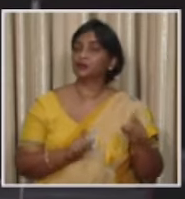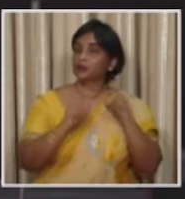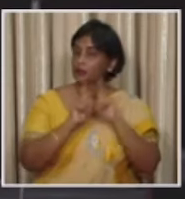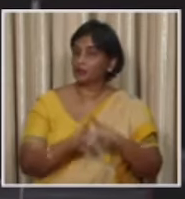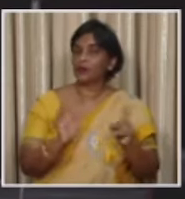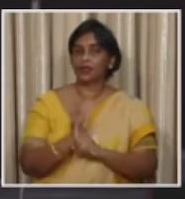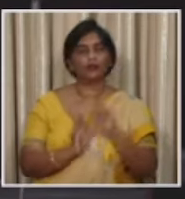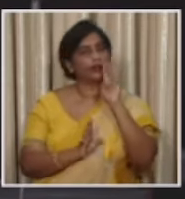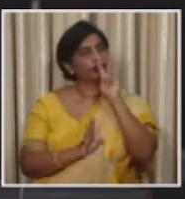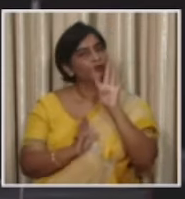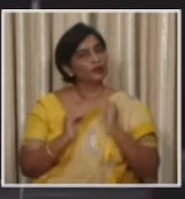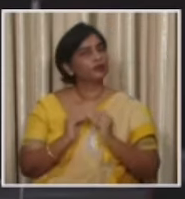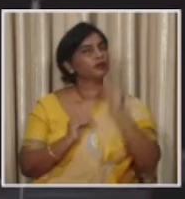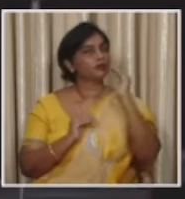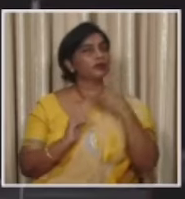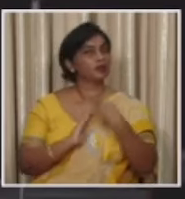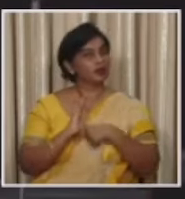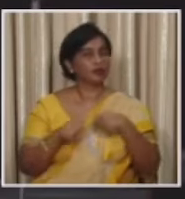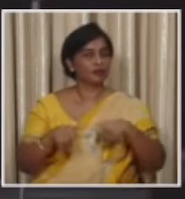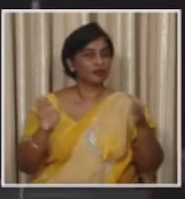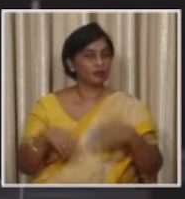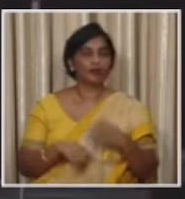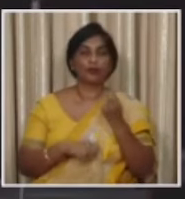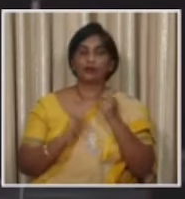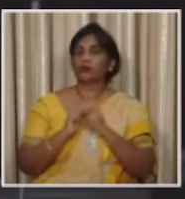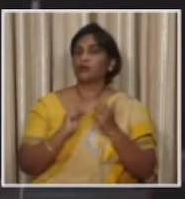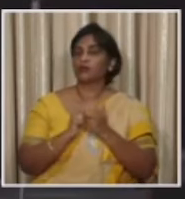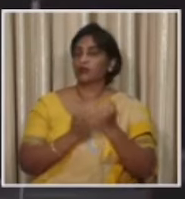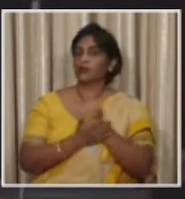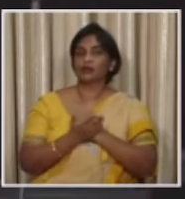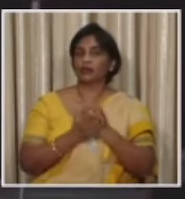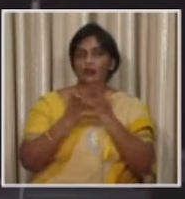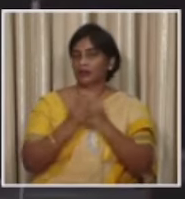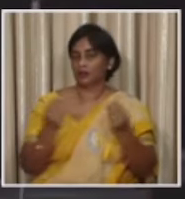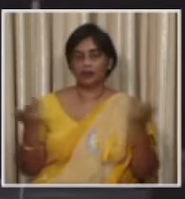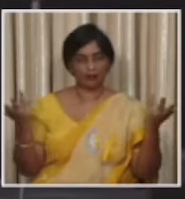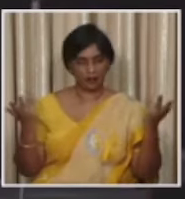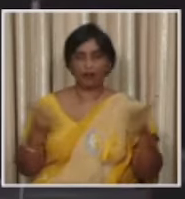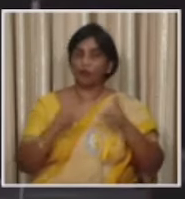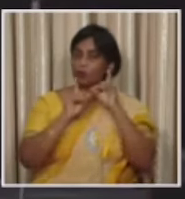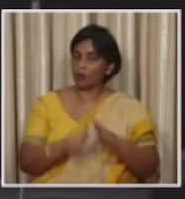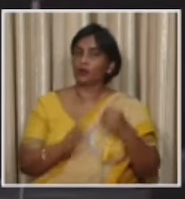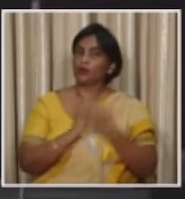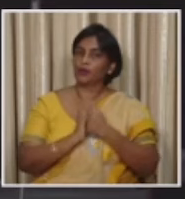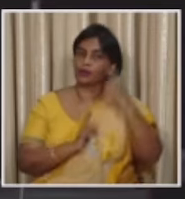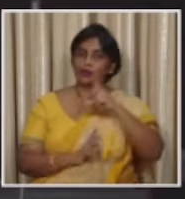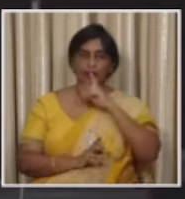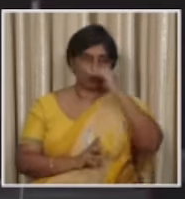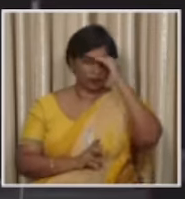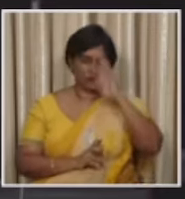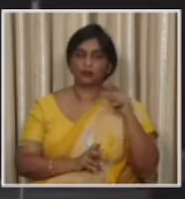ලක්ෂ 24ක් දක්වා වැඩි කරන්න අපේ රටේ තාම මේ ආර්ථික අර්බුදය සම්පූර්ණයෙන්ම නිමා වෙලා නැති හින්දා. ඒ වගේම කරු නියෝජ්‍ය